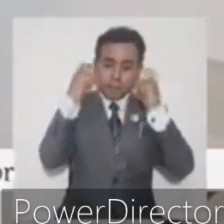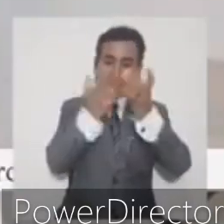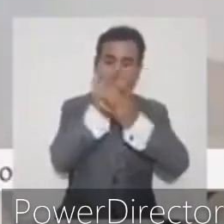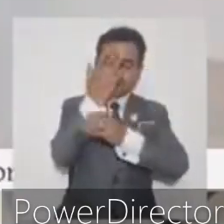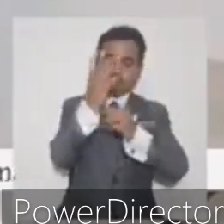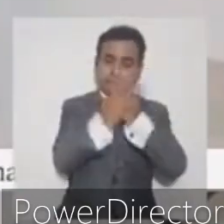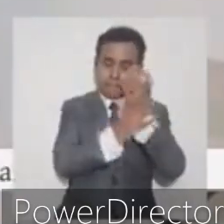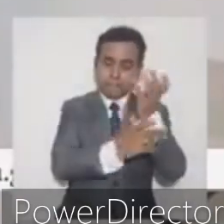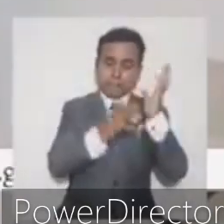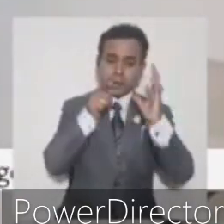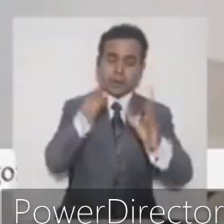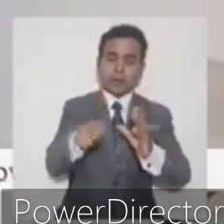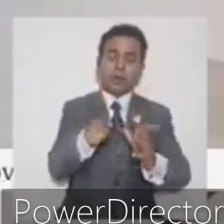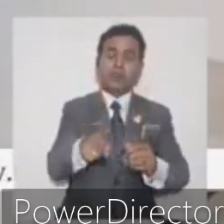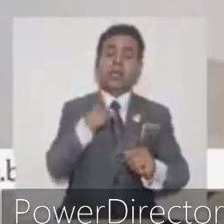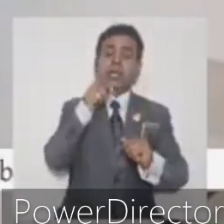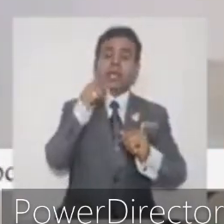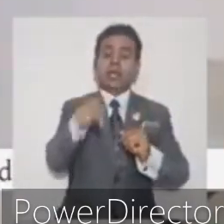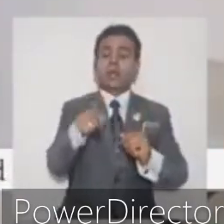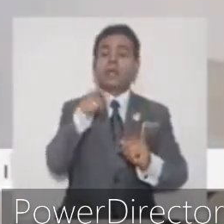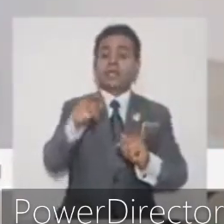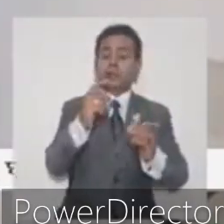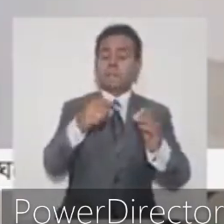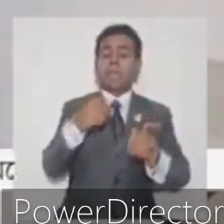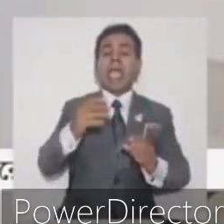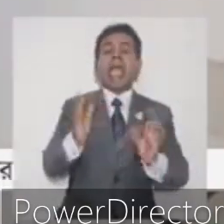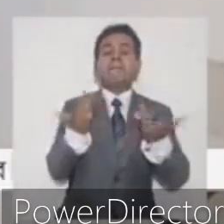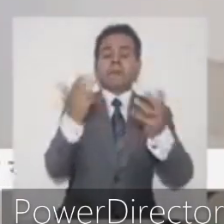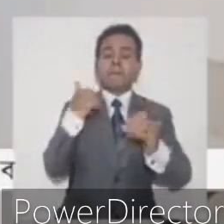আমাদেরকে ভেবে দেখার বিষয় আছে। আমরা